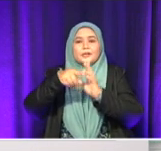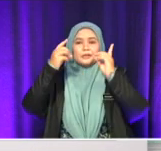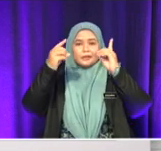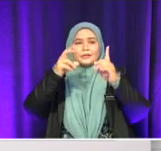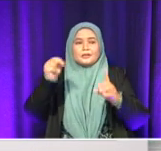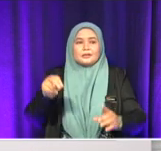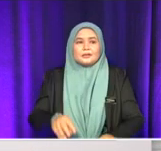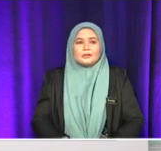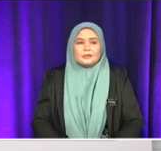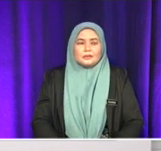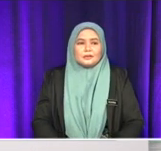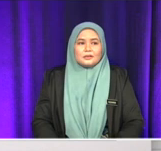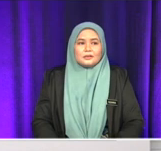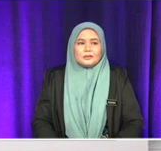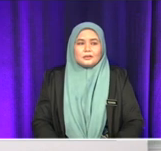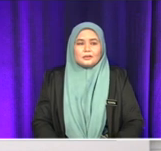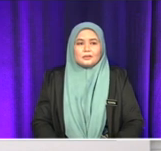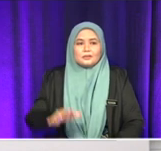nama pendidikan